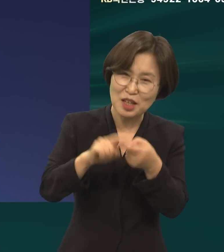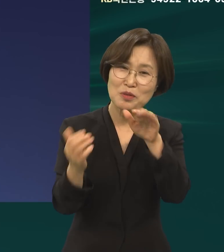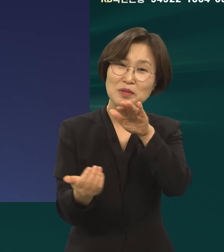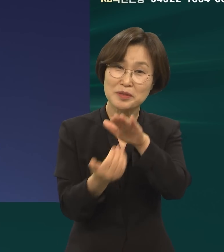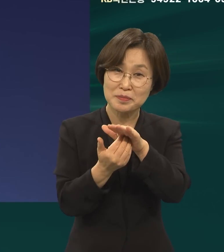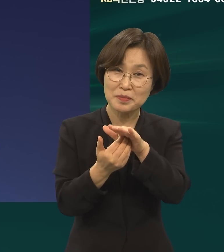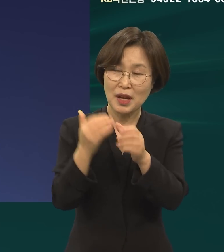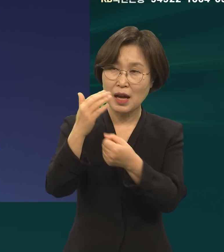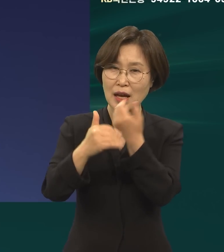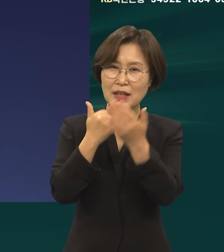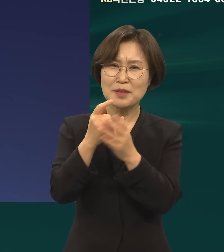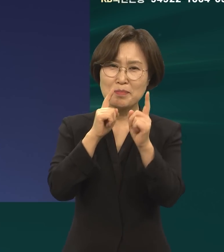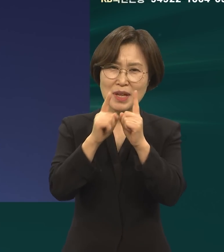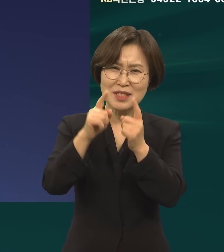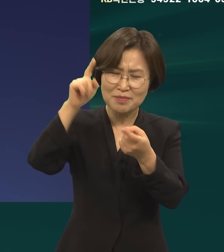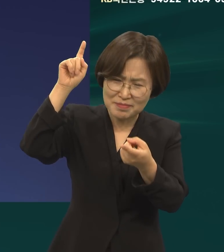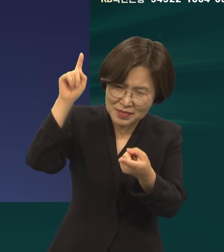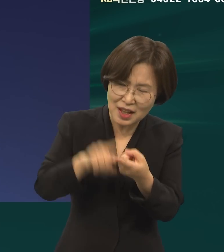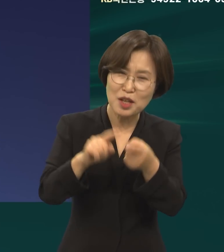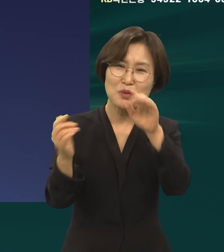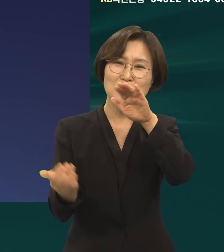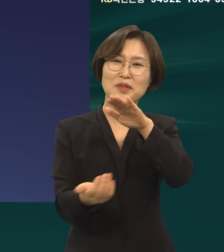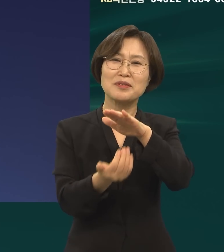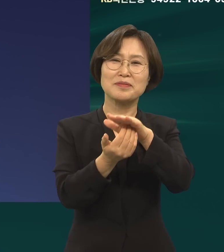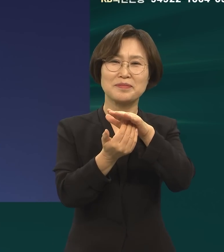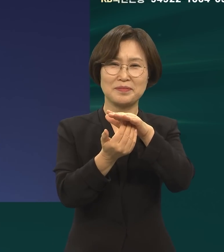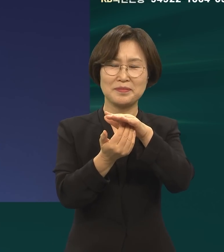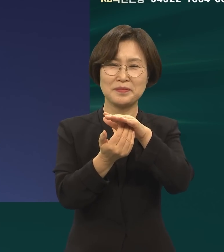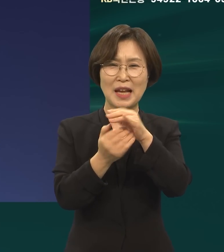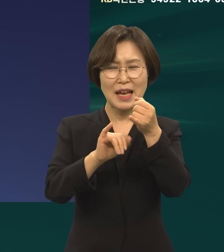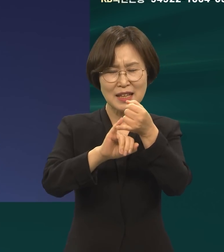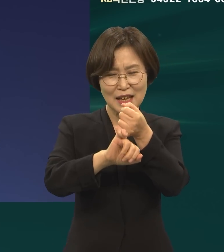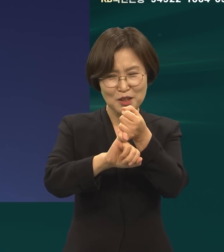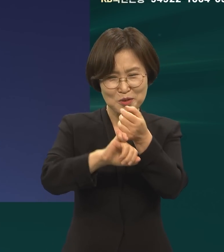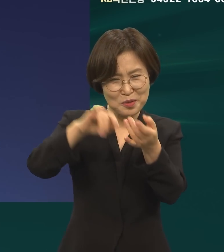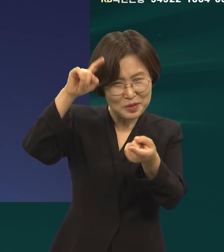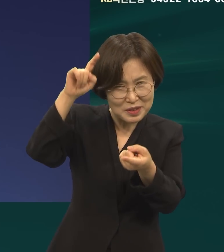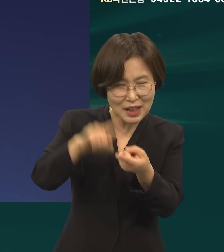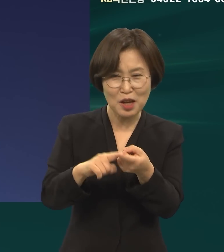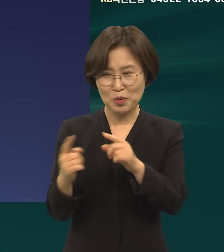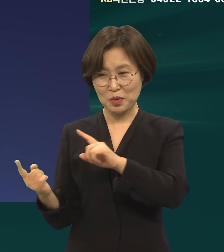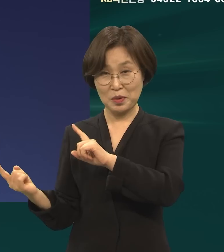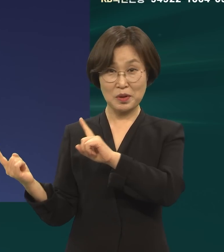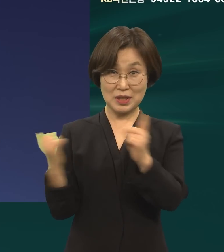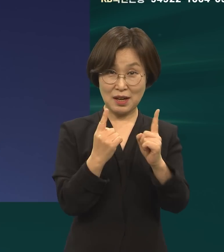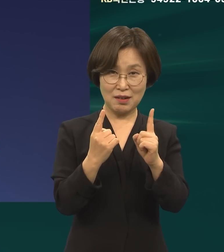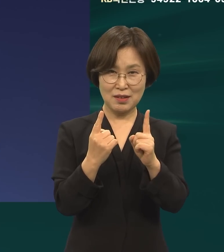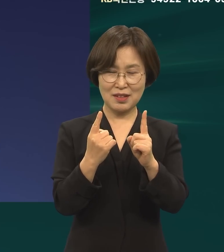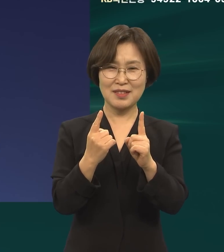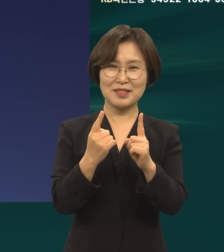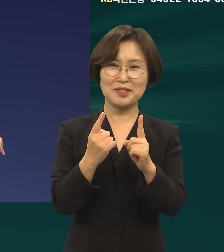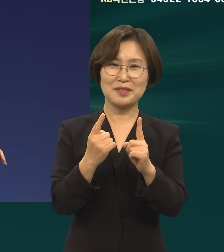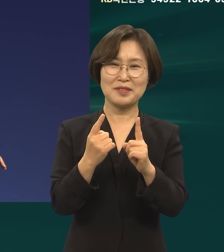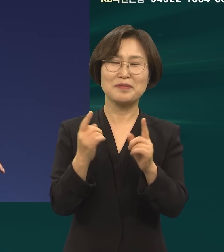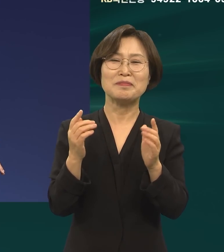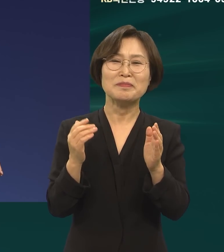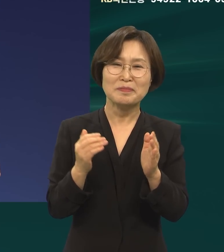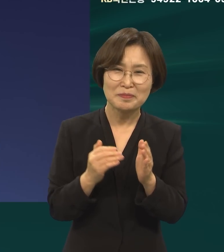하나님 말씀하신 바는 반드시 이루실 것입니다. 약속하신 대로 살아나신 줄로 믿습니다.